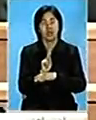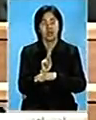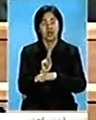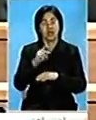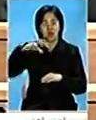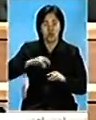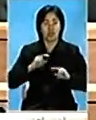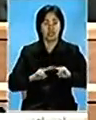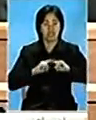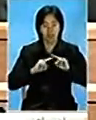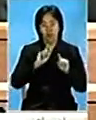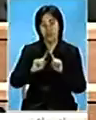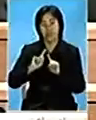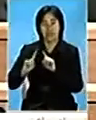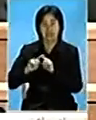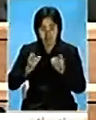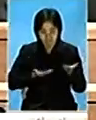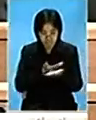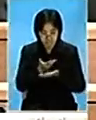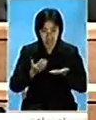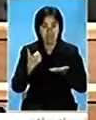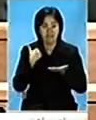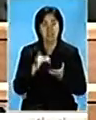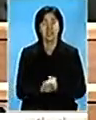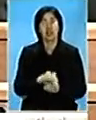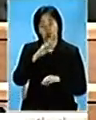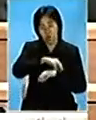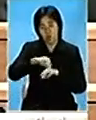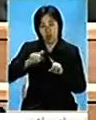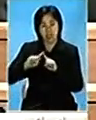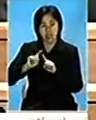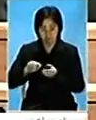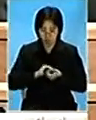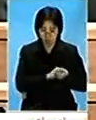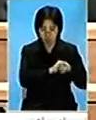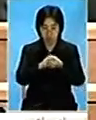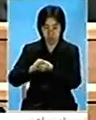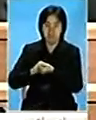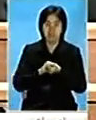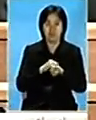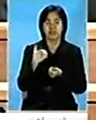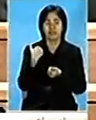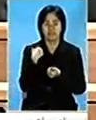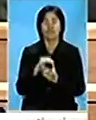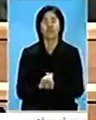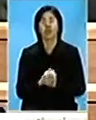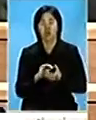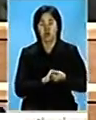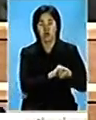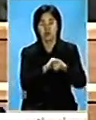องค์กรอิสระอีกหลายองค์กรและหลายองค์กรก็ได้มีความร่วมมือด้วยกันในการที่จะขับ